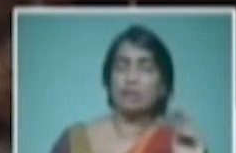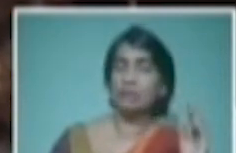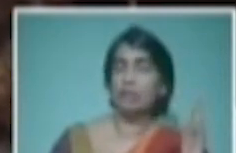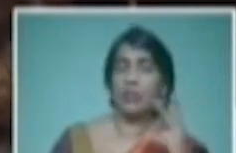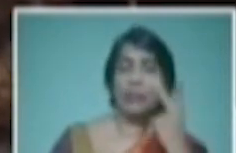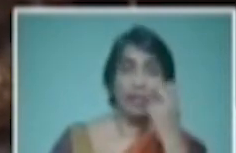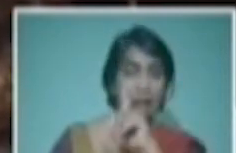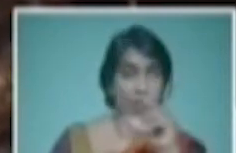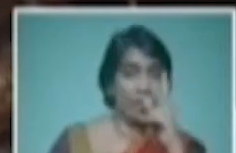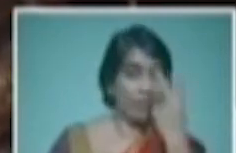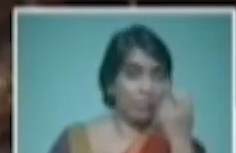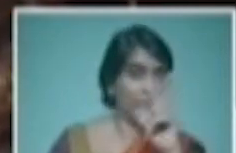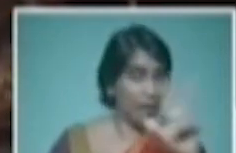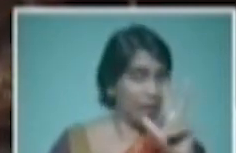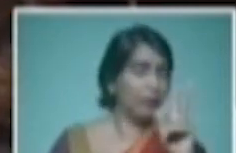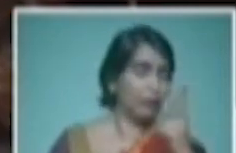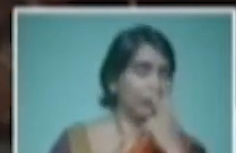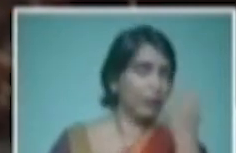ලැබි ක්‍රමානුකූලව ගත්තු.